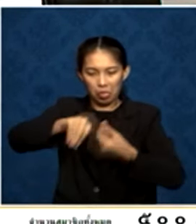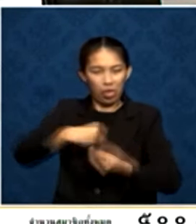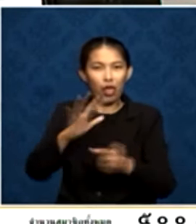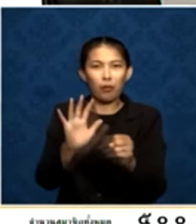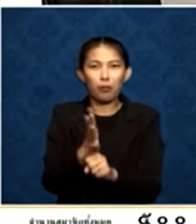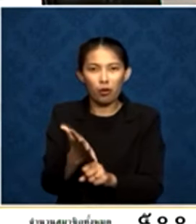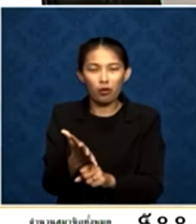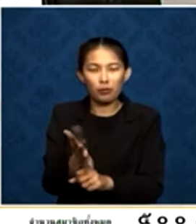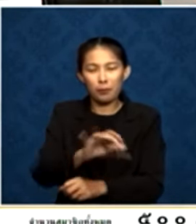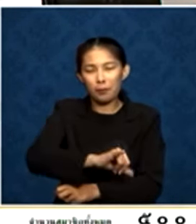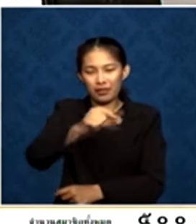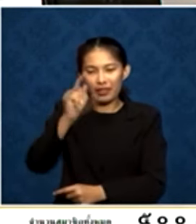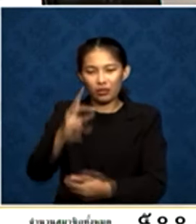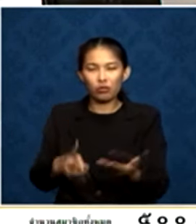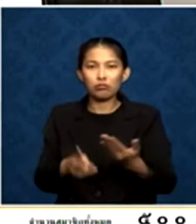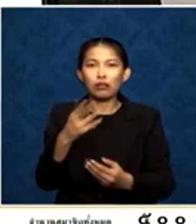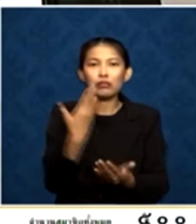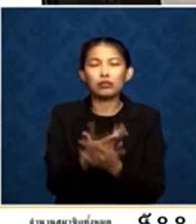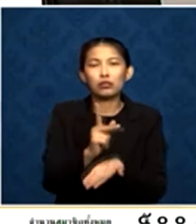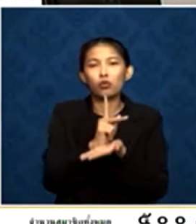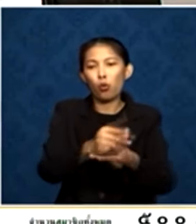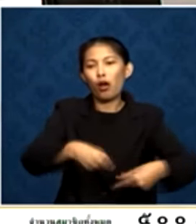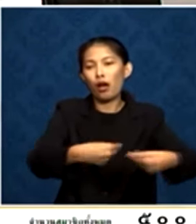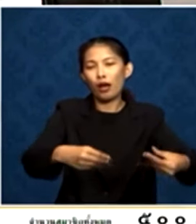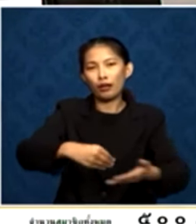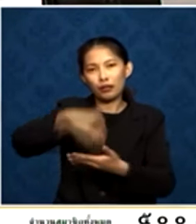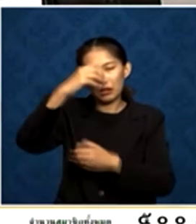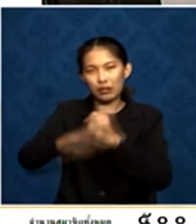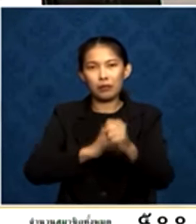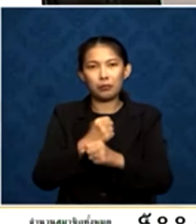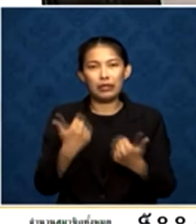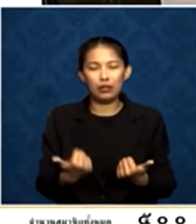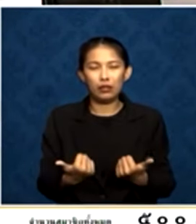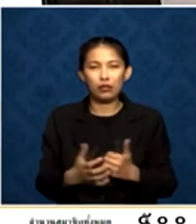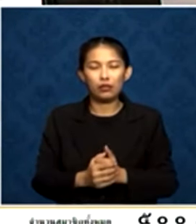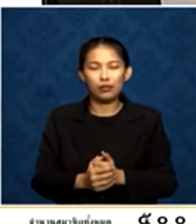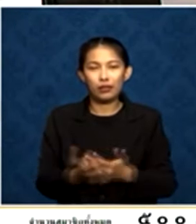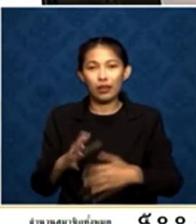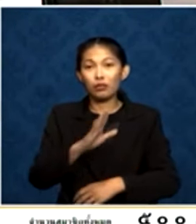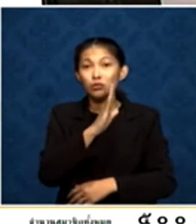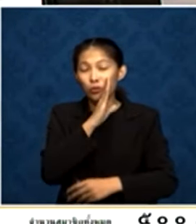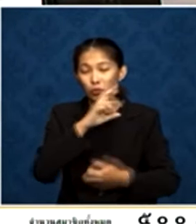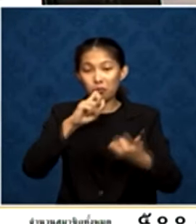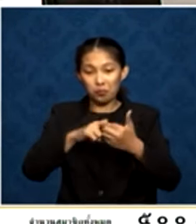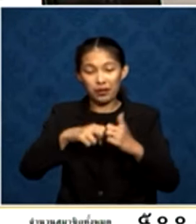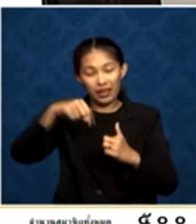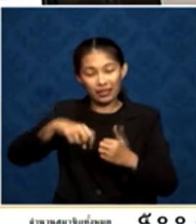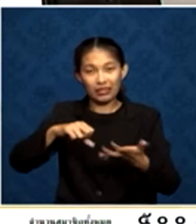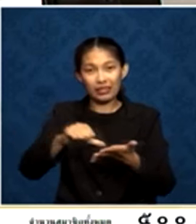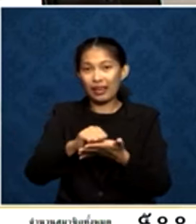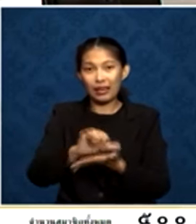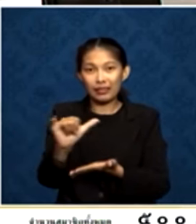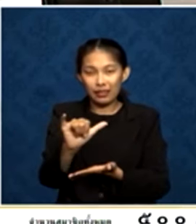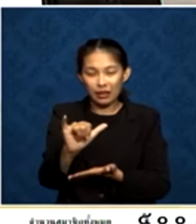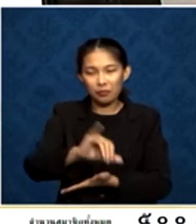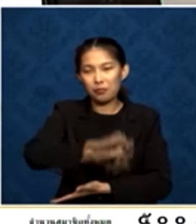อาจจำเป็ต้องตัดเงินกู้ยืมที่จะให้เด็กในปีการศึษานี้และถาปัญหานี้ยงไม่ถูกแก้ไข ง